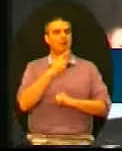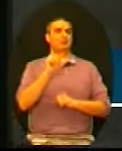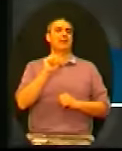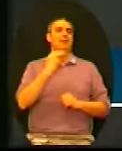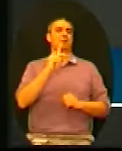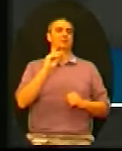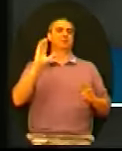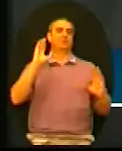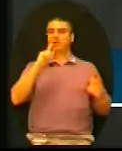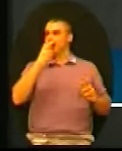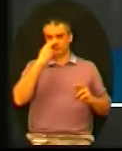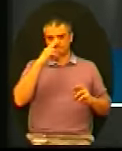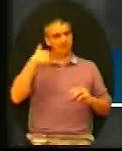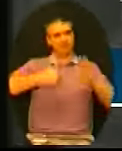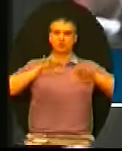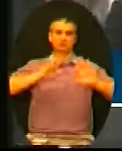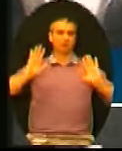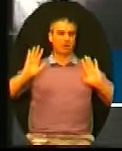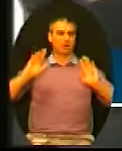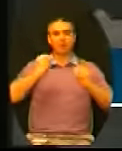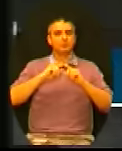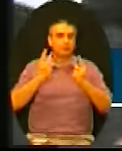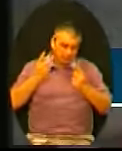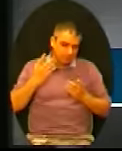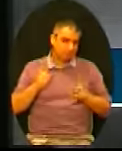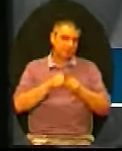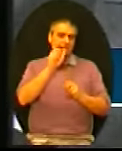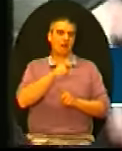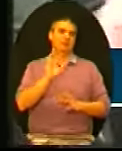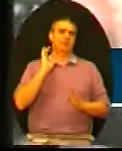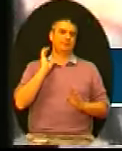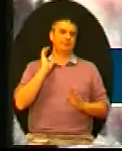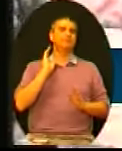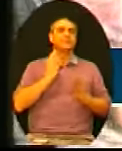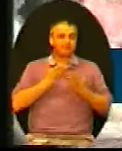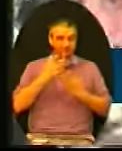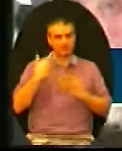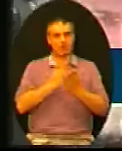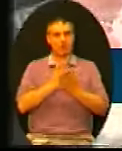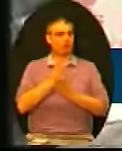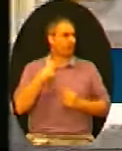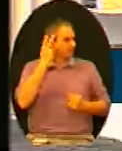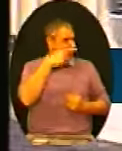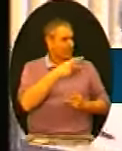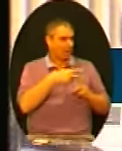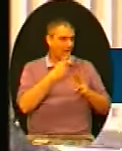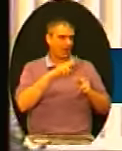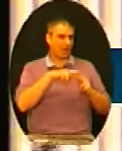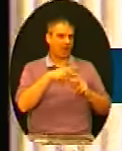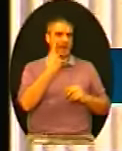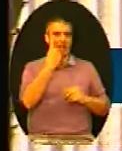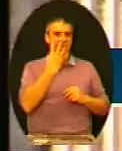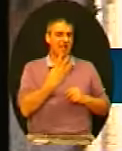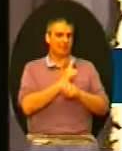אני אומר. כן. אל תנסה להיות ראש ממשלה או כל דבר אחר, ואז מילא היחס כלפיך יהיה באמת הוגן. אם אני מבינה נכון, רק אחרי רבע